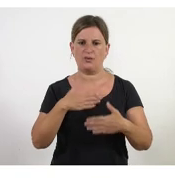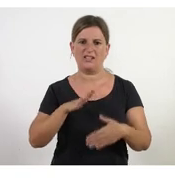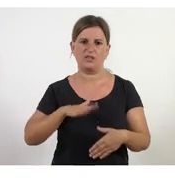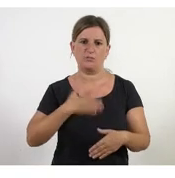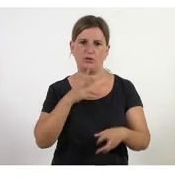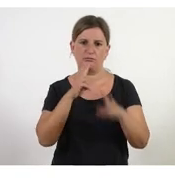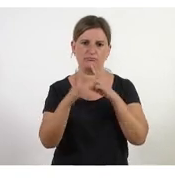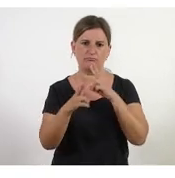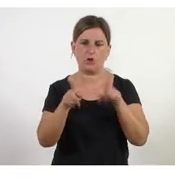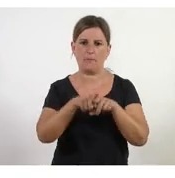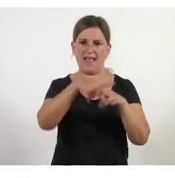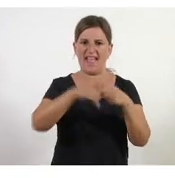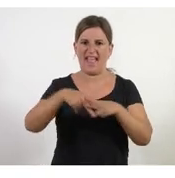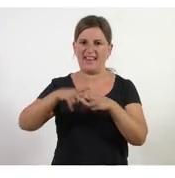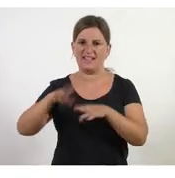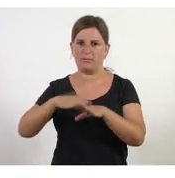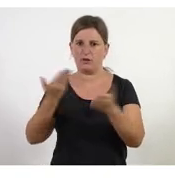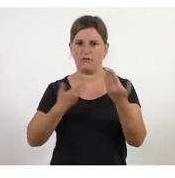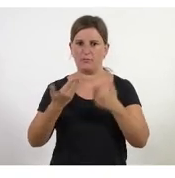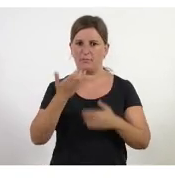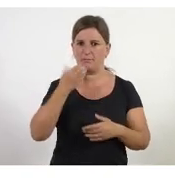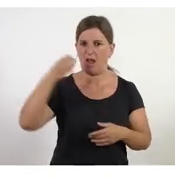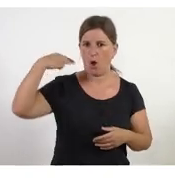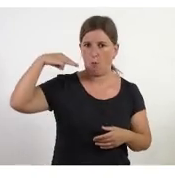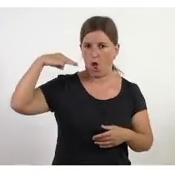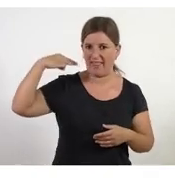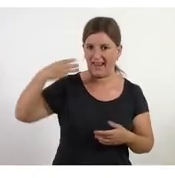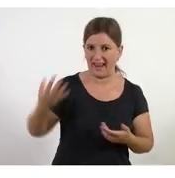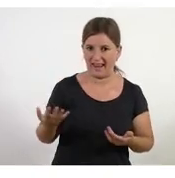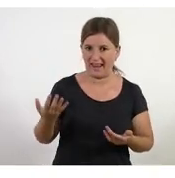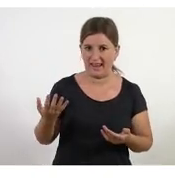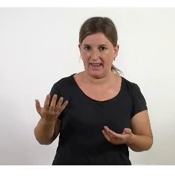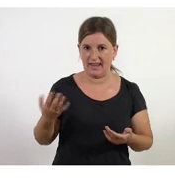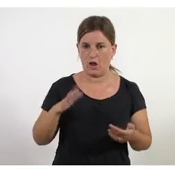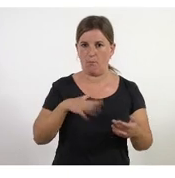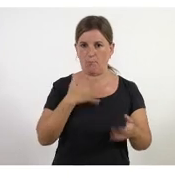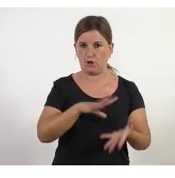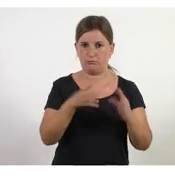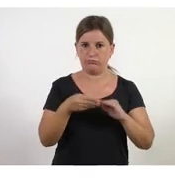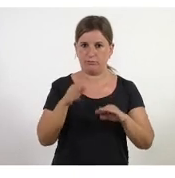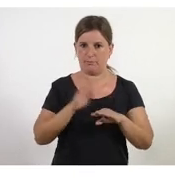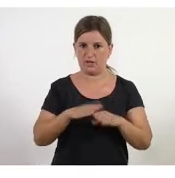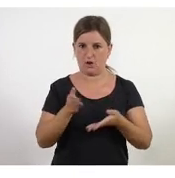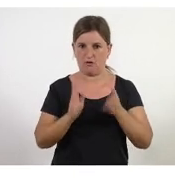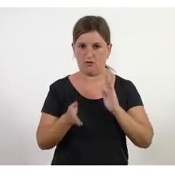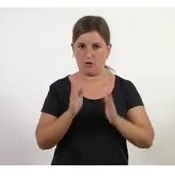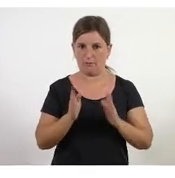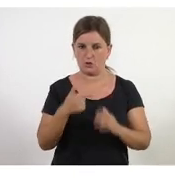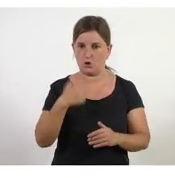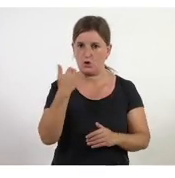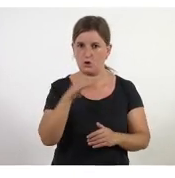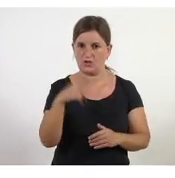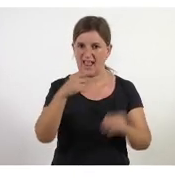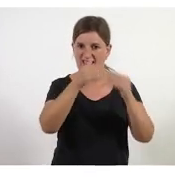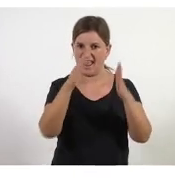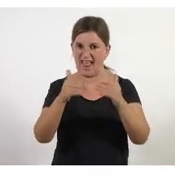eines per formar-se, no sé, Moodle, per exemple, podria ser una eina per poder portar la formació. No sé si coneixes entitats que utilitzen plataformes d'aquest tipus